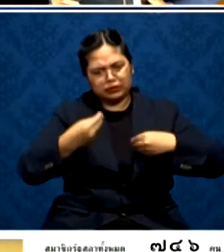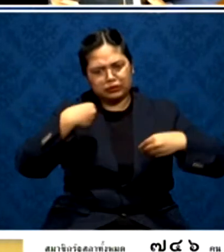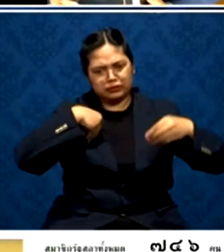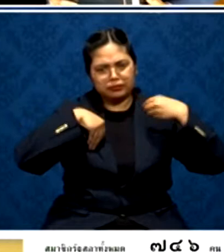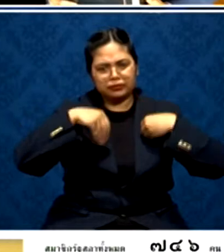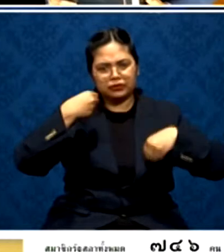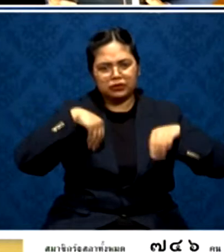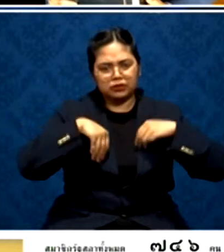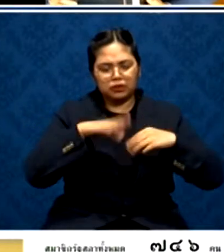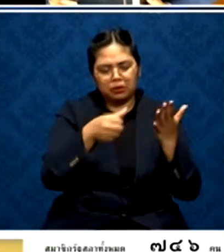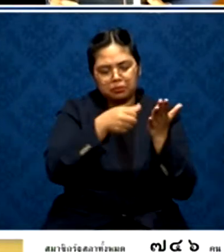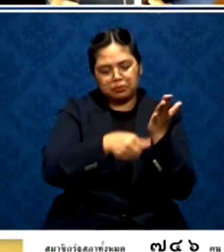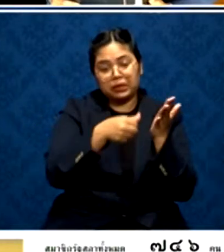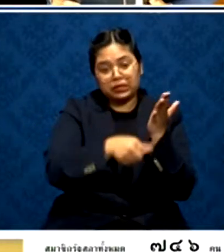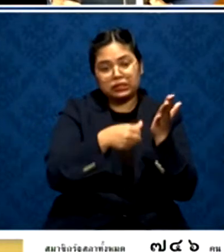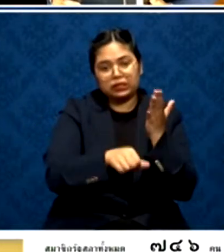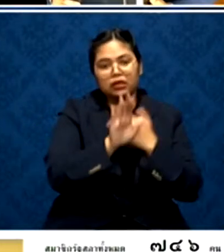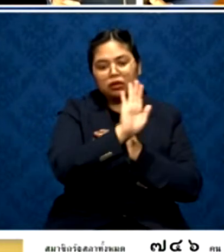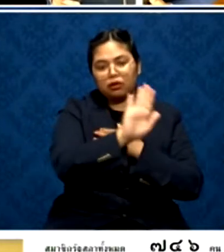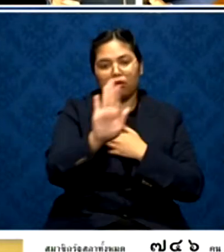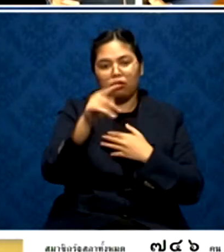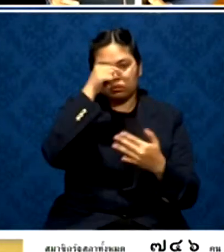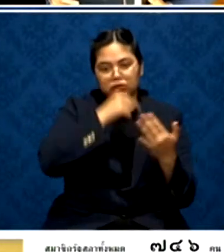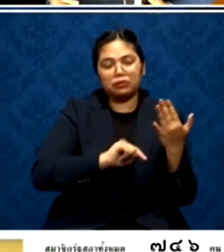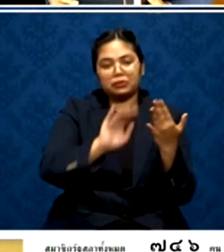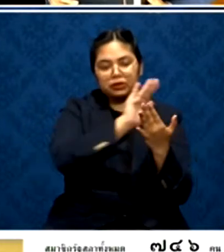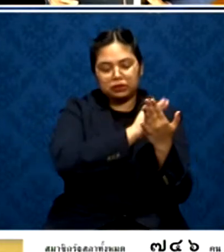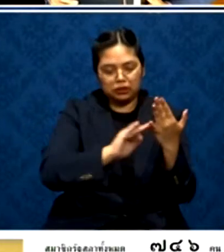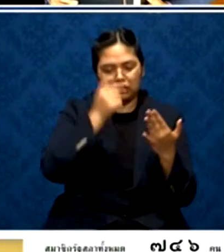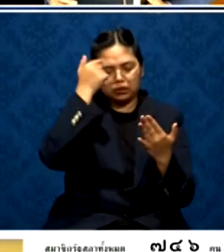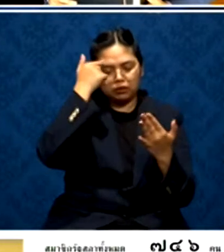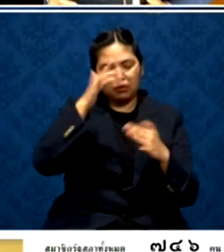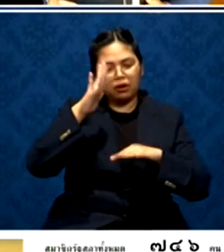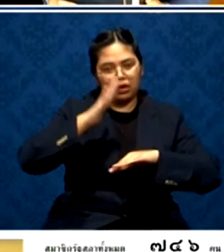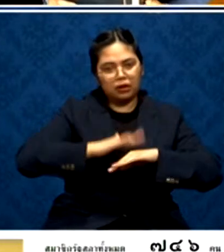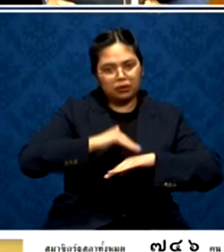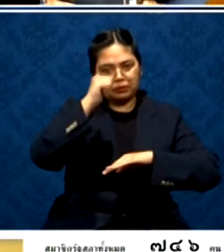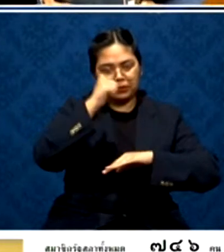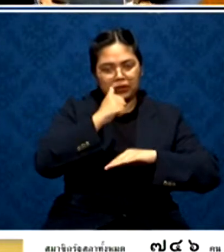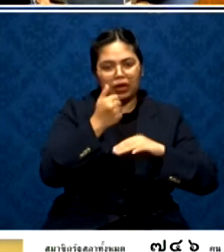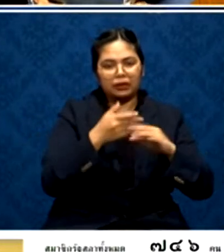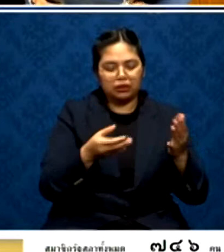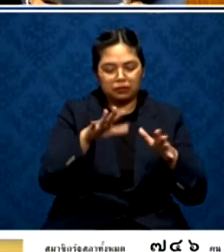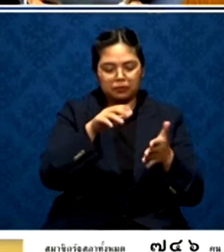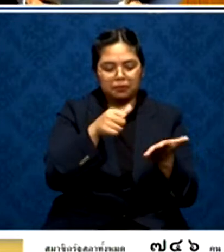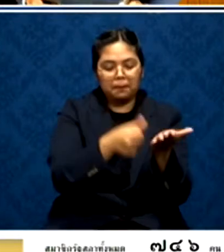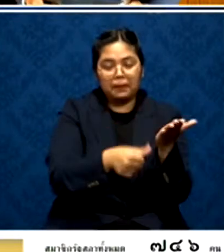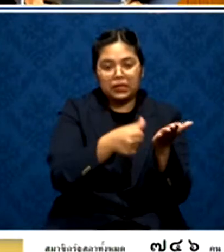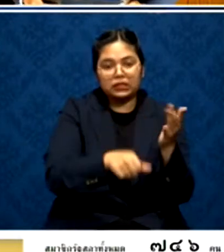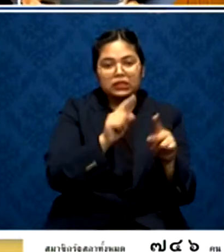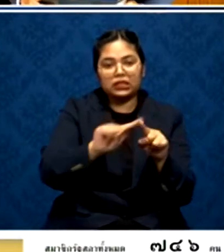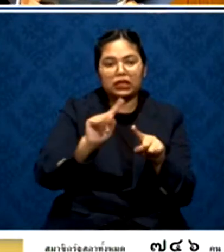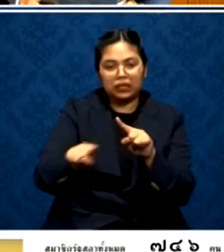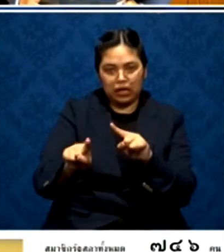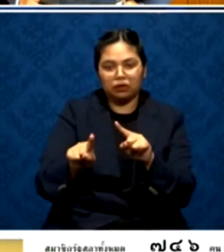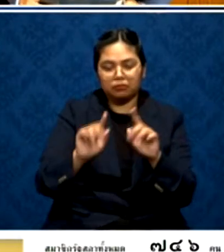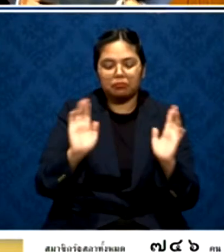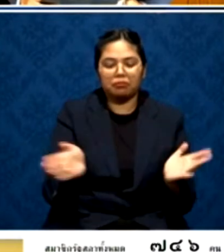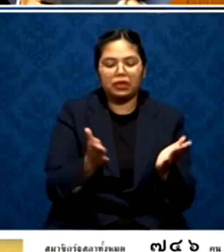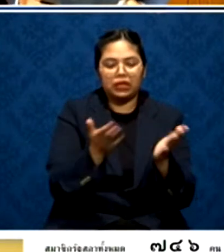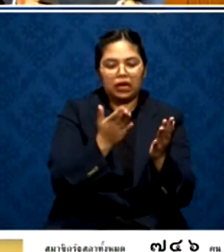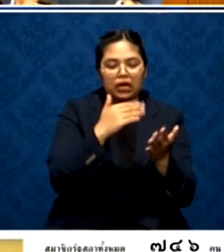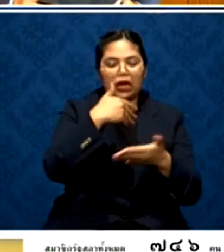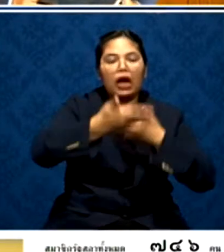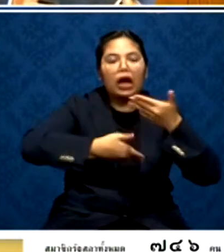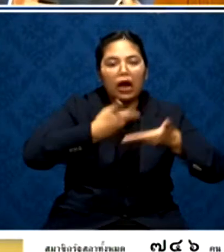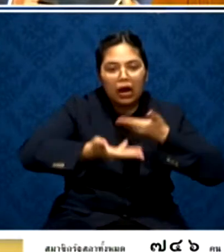ากภาษีของประเทศรัฐบาลจะเพิ่มประสิทธิภาพการจัดเก็บภาษี ควบคู่ไปกับการเร่งส่งเสริมการค้าการลงทุ